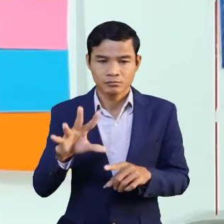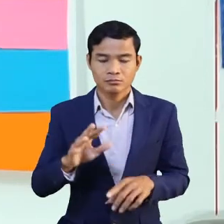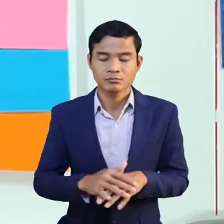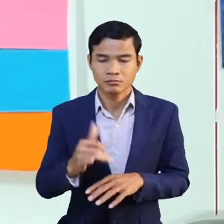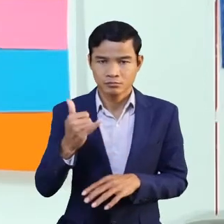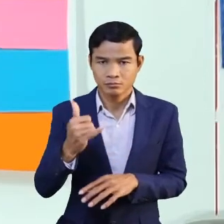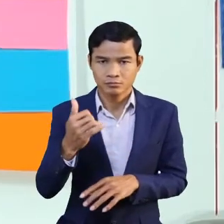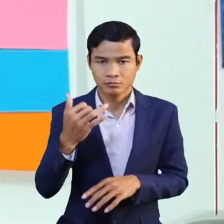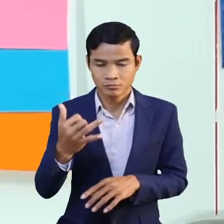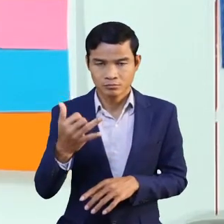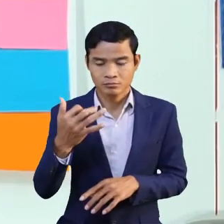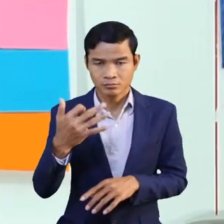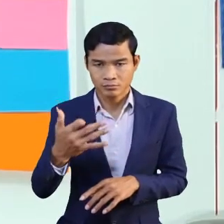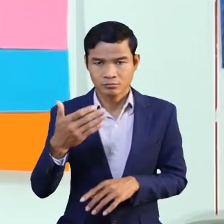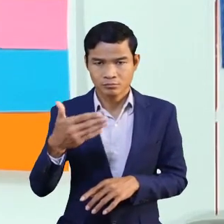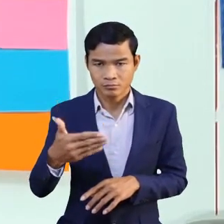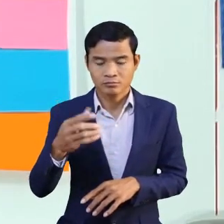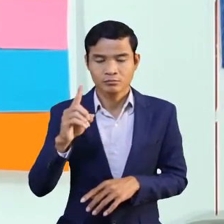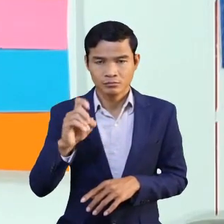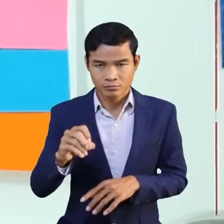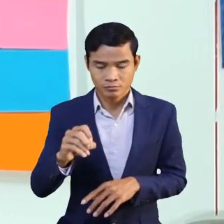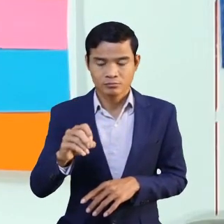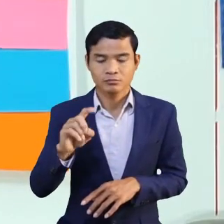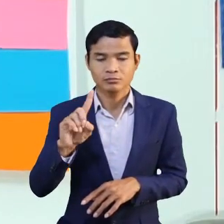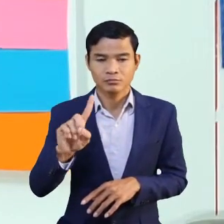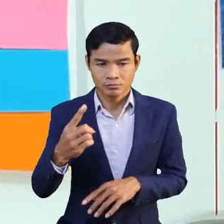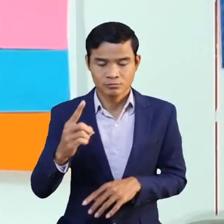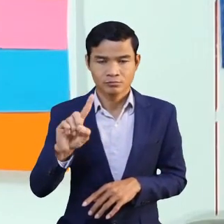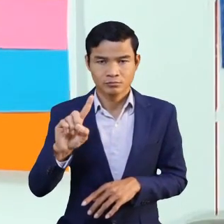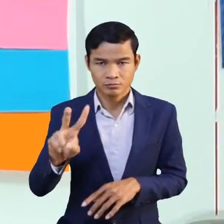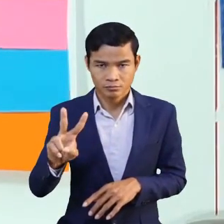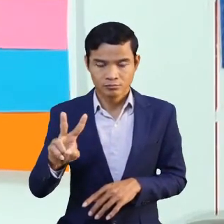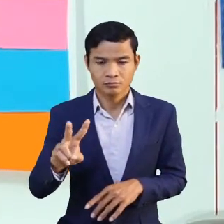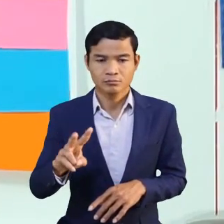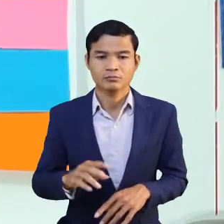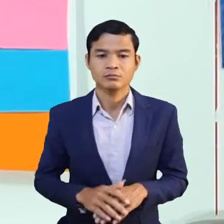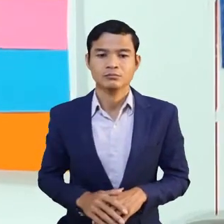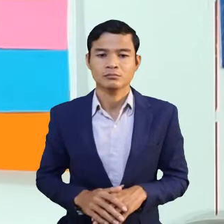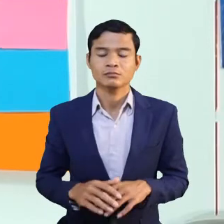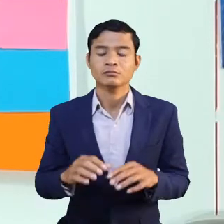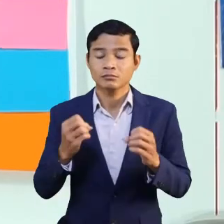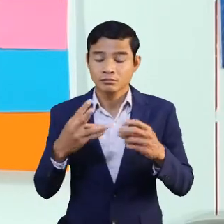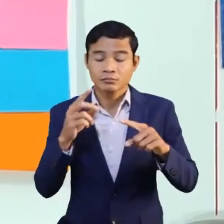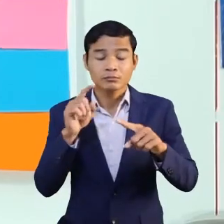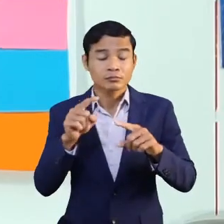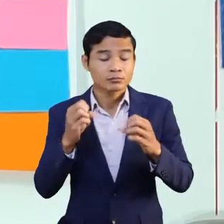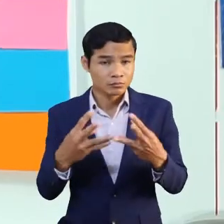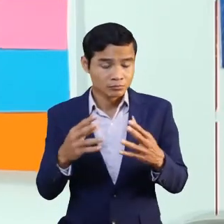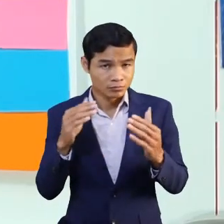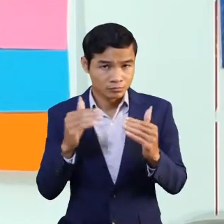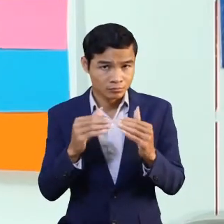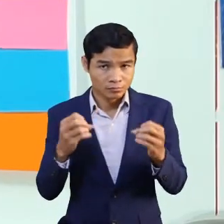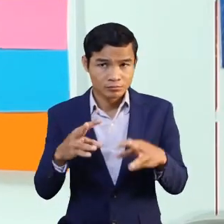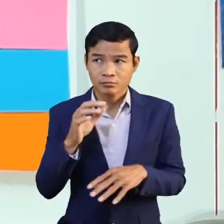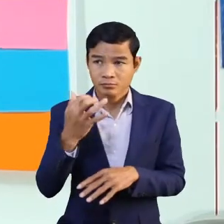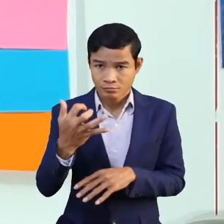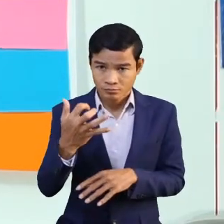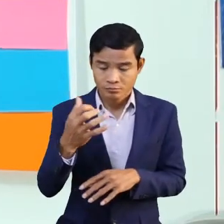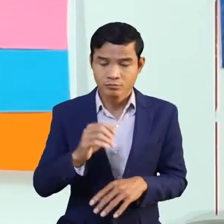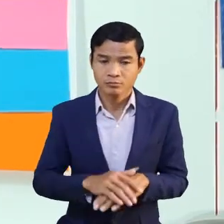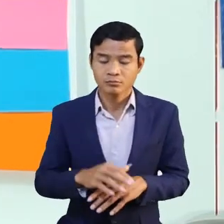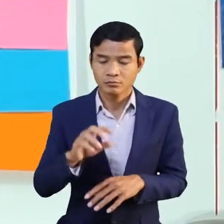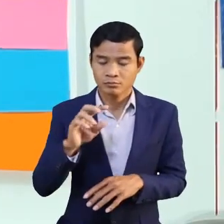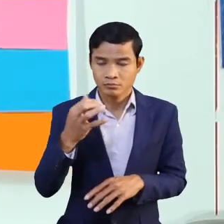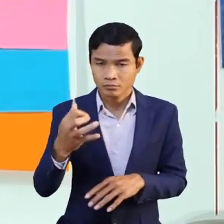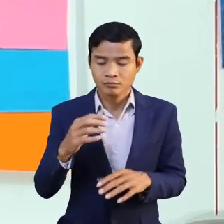ណា6 7 8 9 10 11 10 12អញ្ចឹងឃើញប្រមាណកូនចា